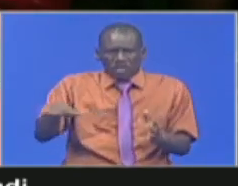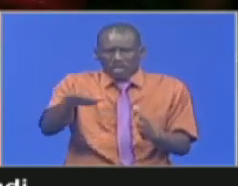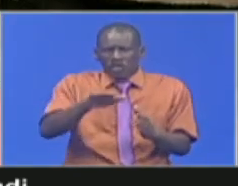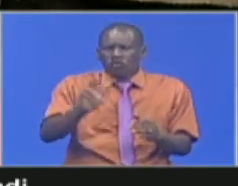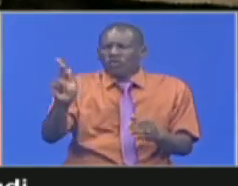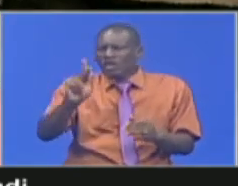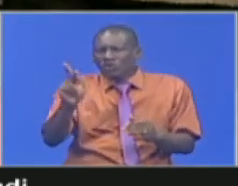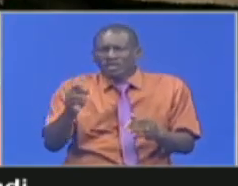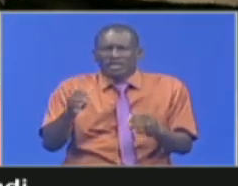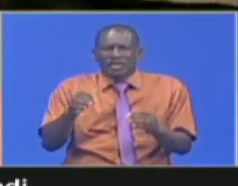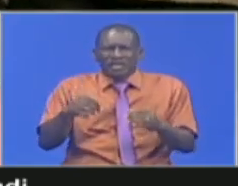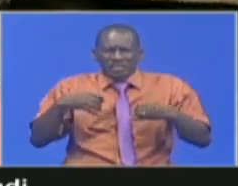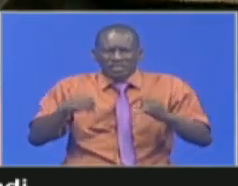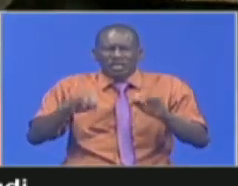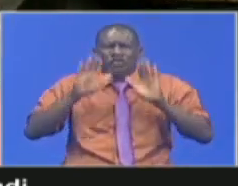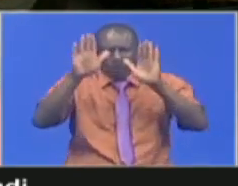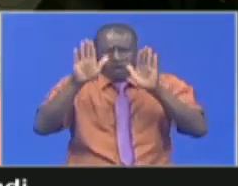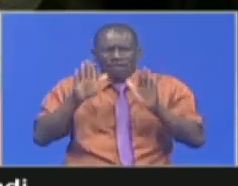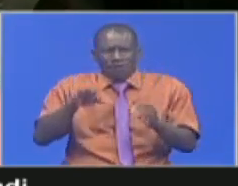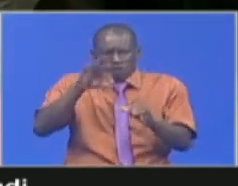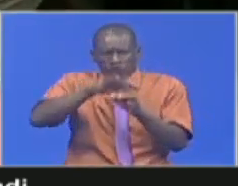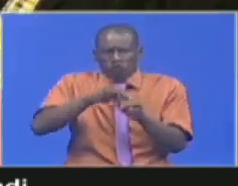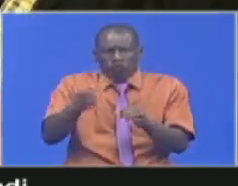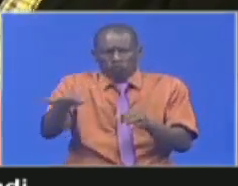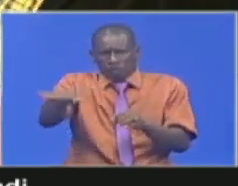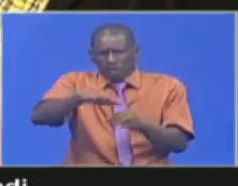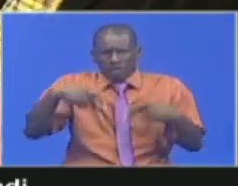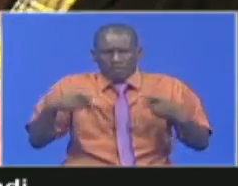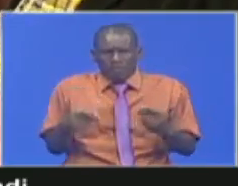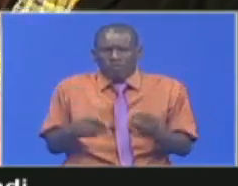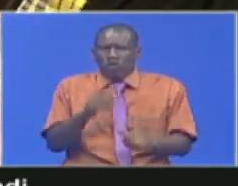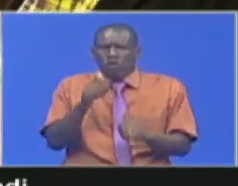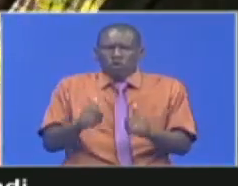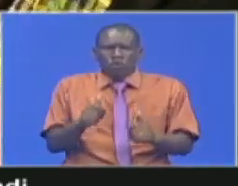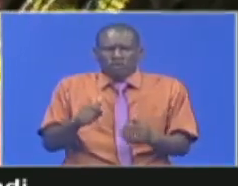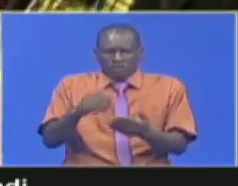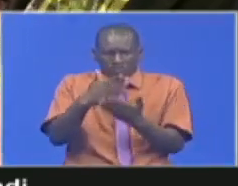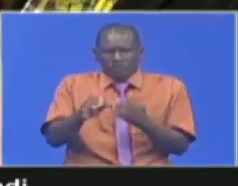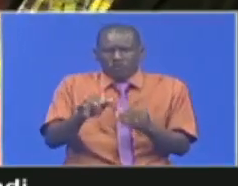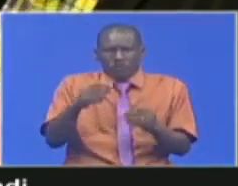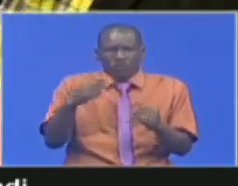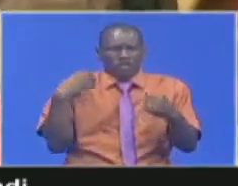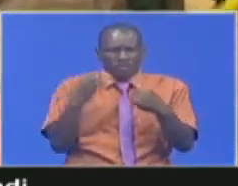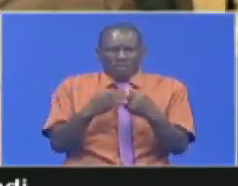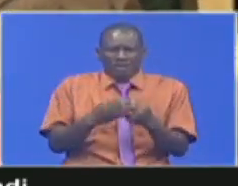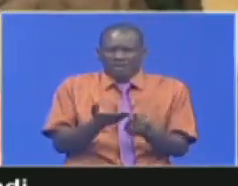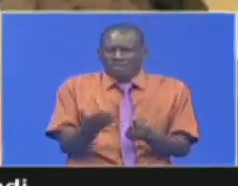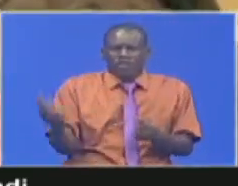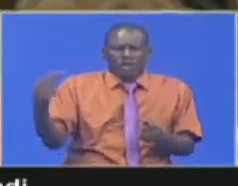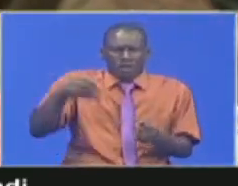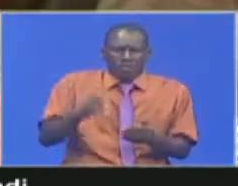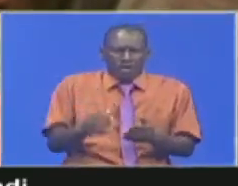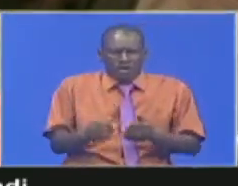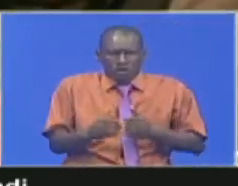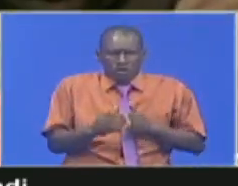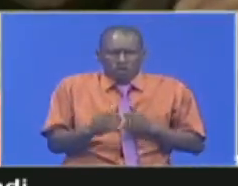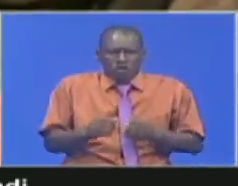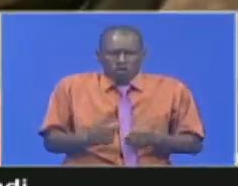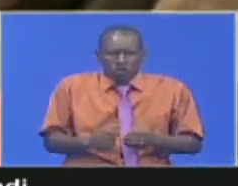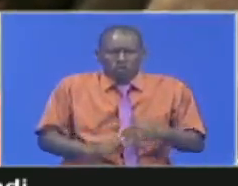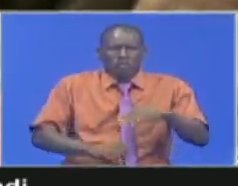Katwekera, katika kuinda kura za wakaazi wa eneo hilo ambalo ni sehemu ya Kibra. Walikuwa hapa kumsindikiza mwenzao